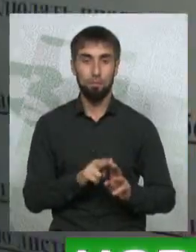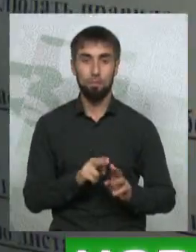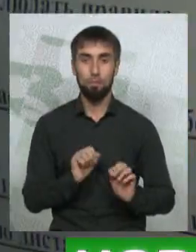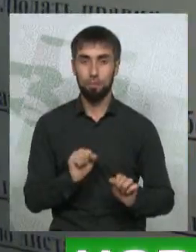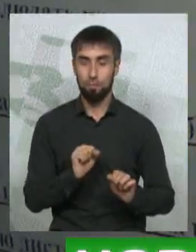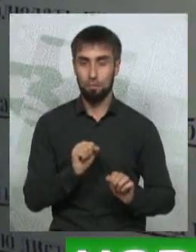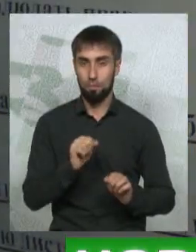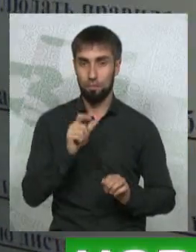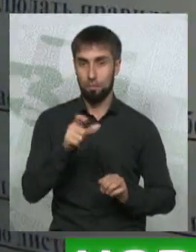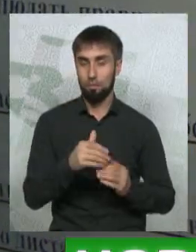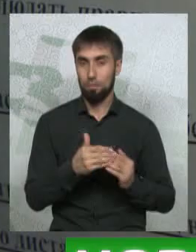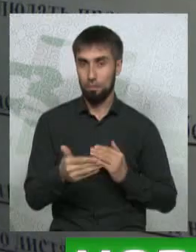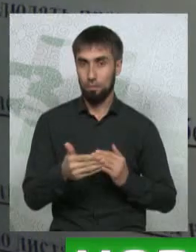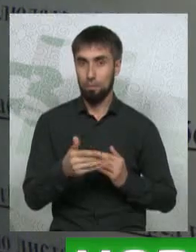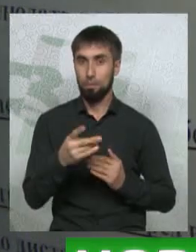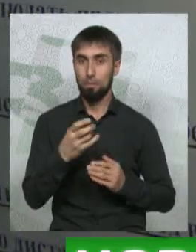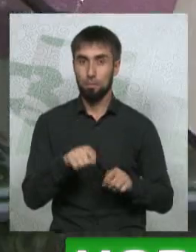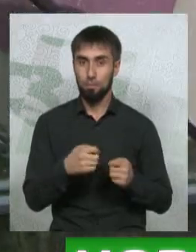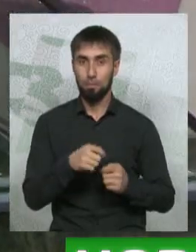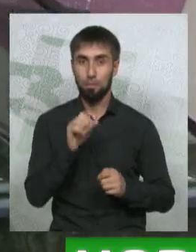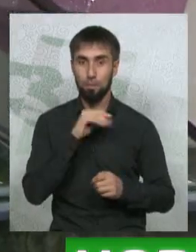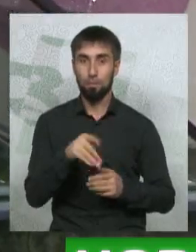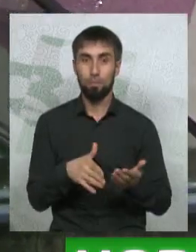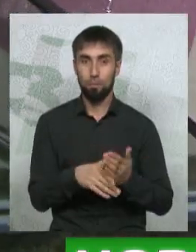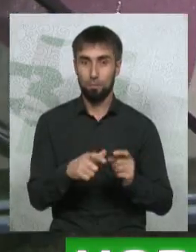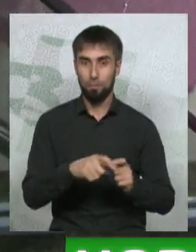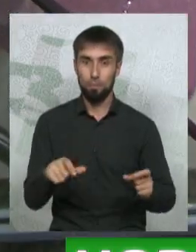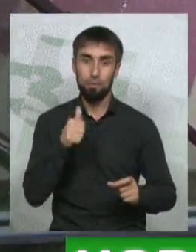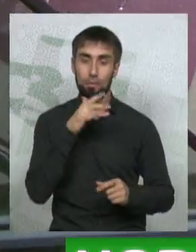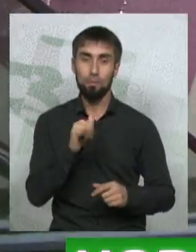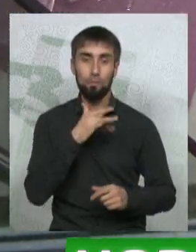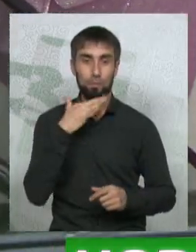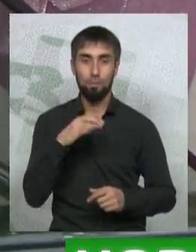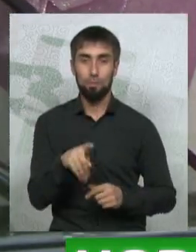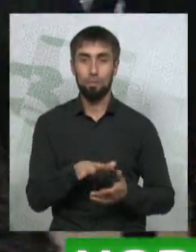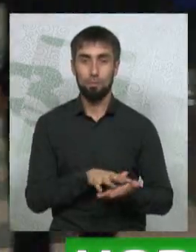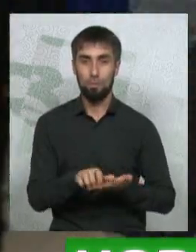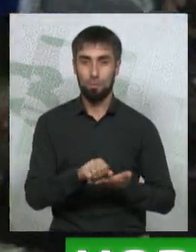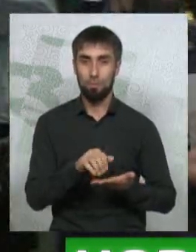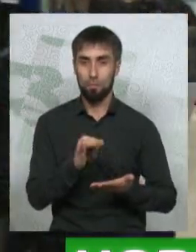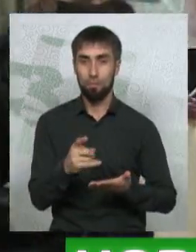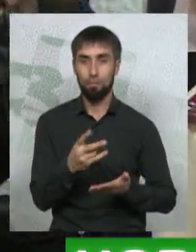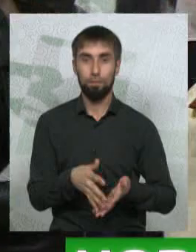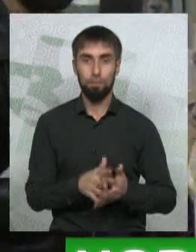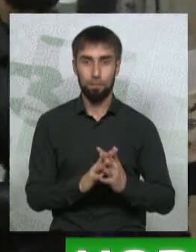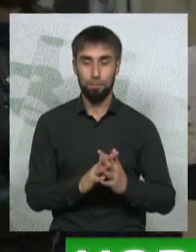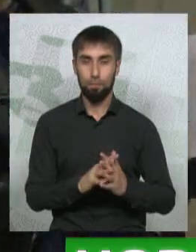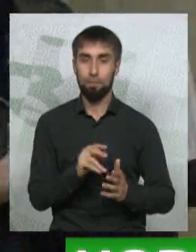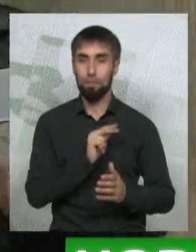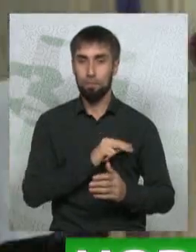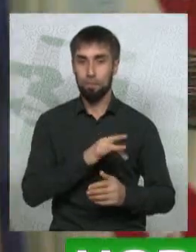социальная дистанция. Не нарушить ее поможет разделительная лента, которая у многих уже стерлась, и ее нужно обновить.